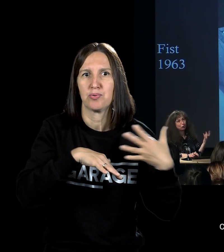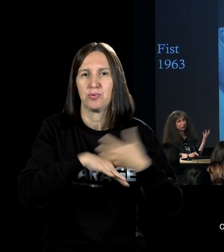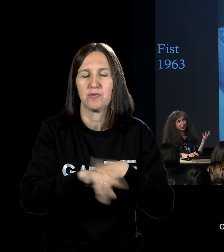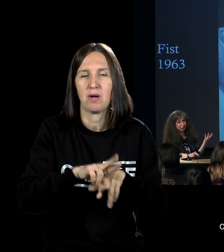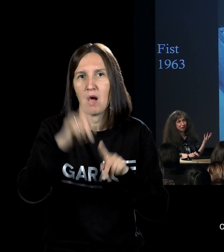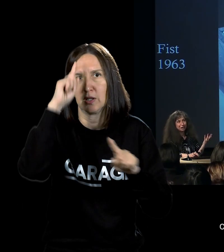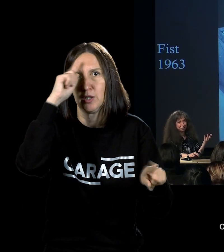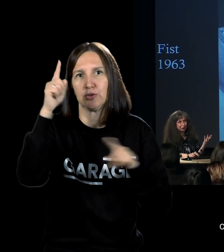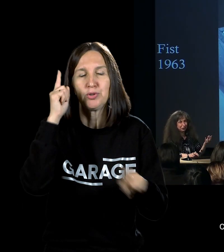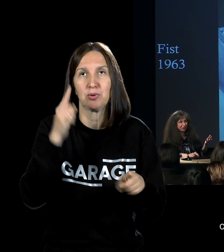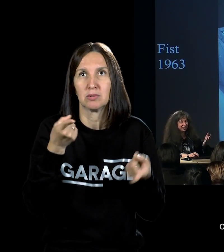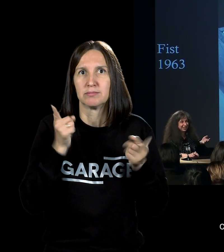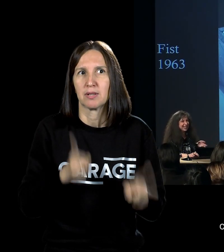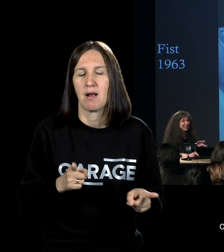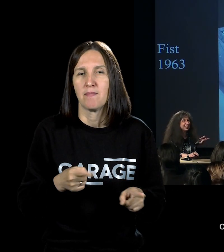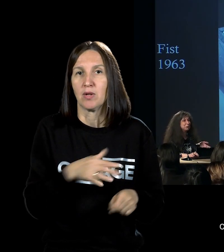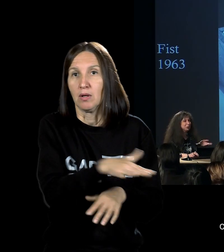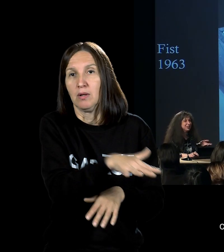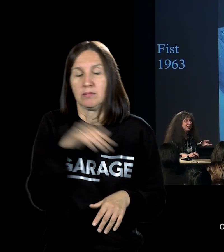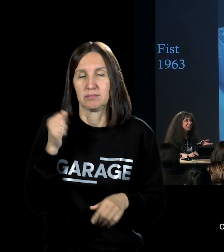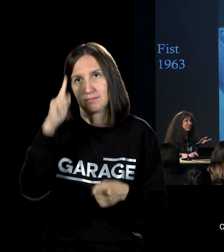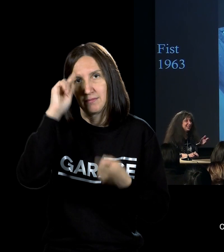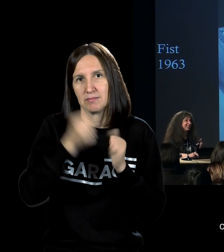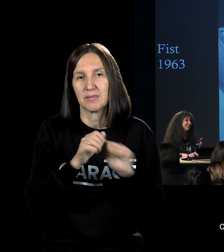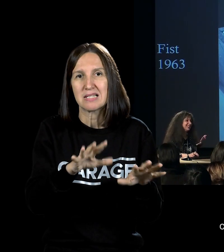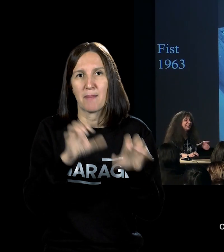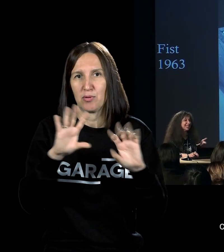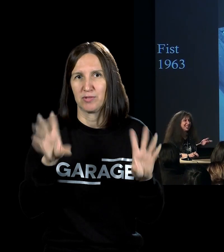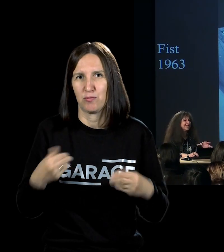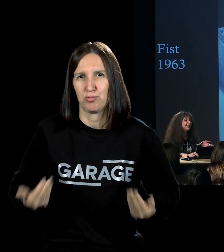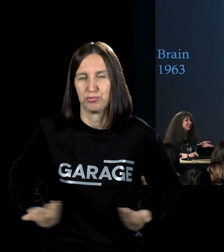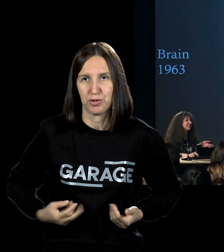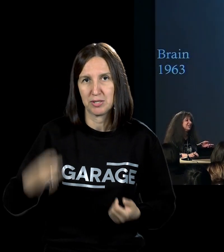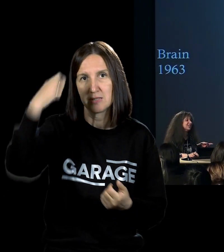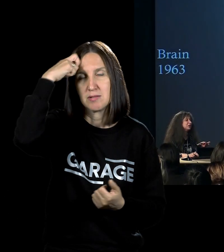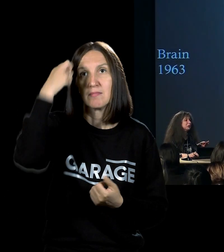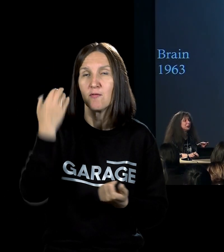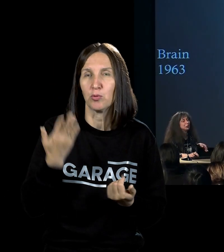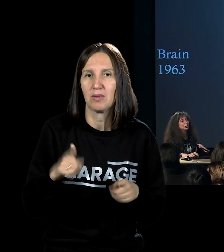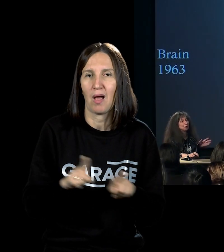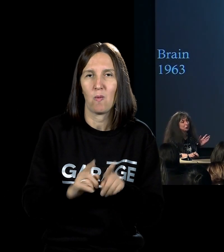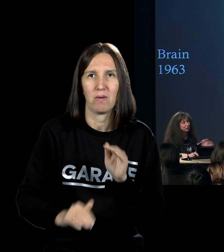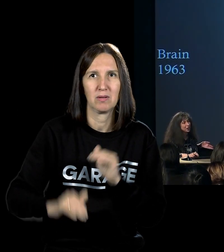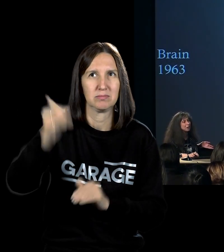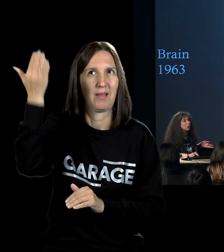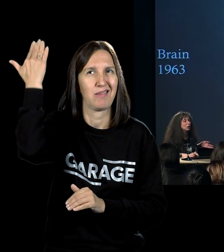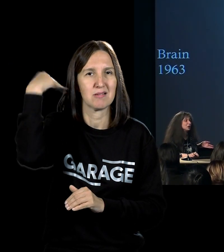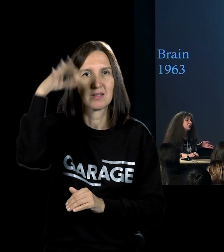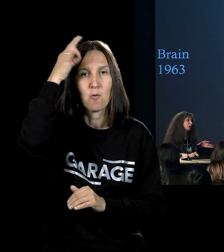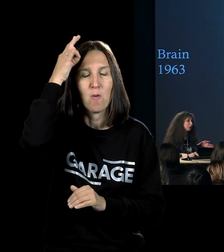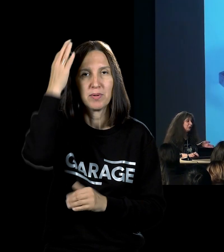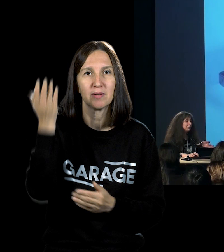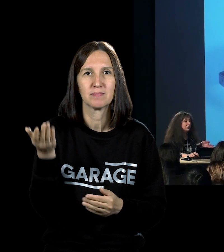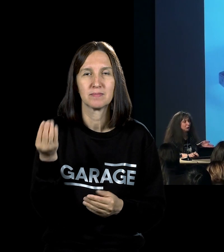как бы шоком встречи с реальностью, что он это запомнил на всю жизнь. Это, видимо, такая отсылка к этому детскому опыту. Это может быть